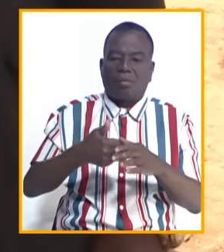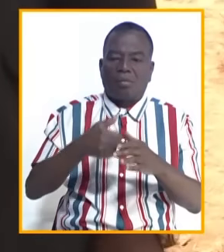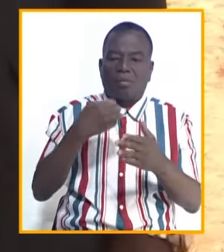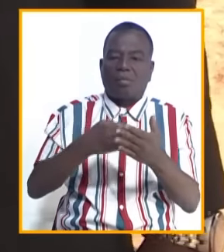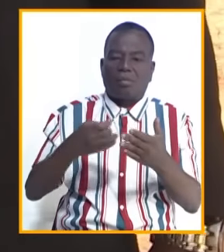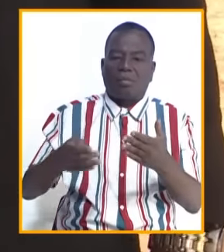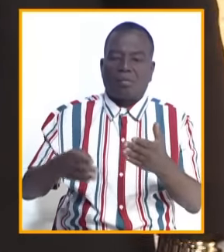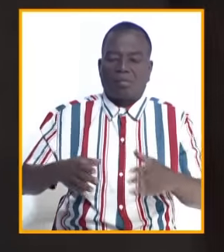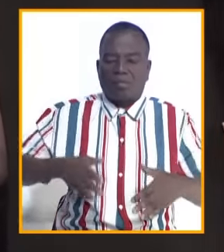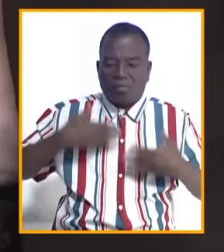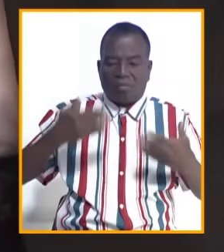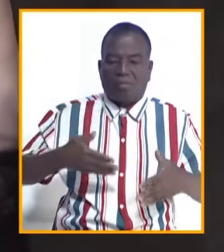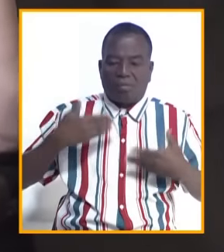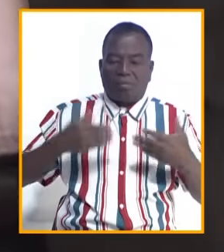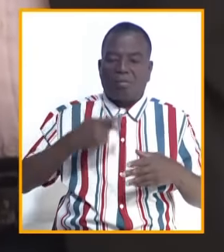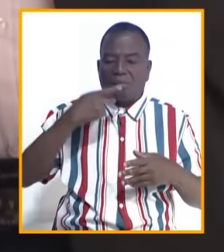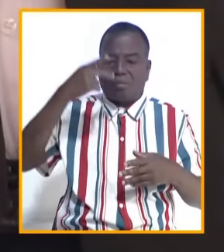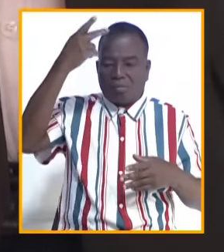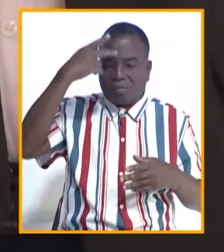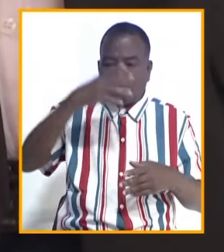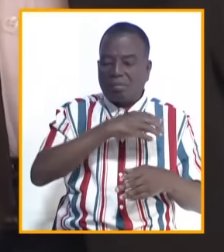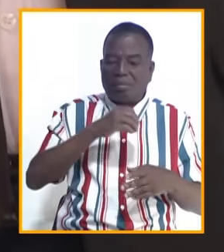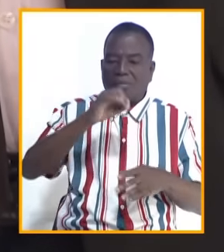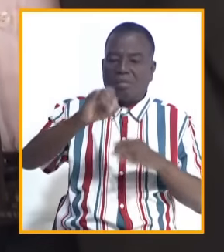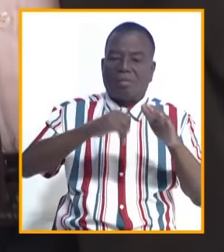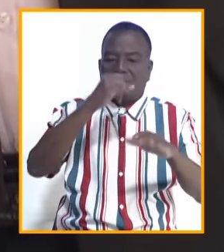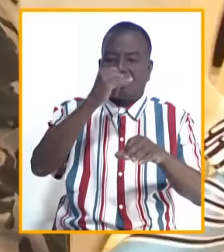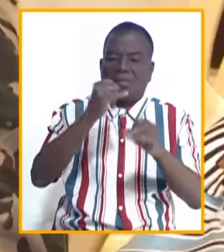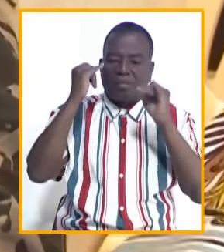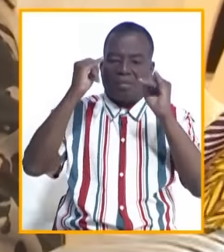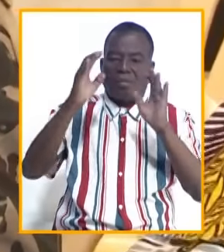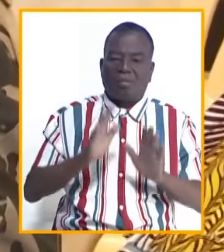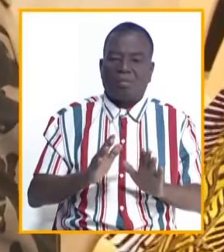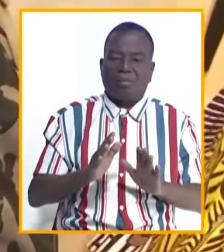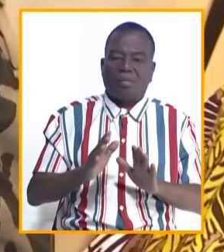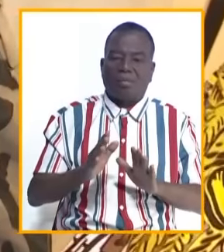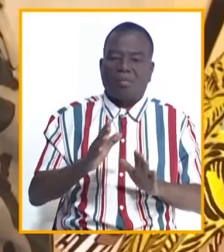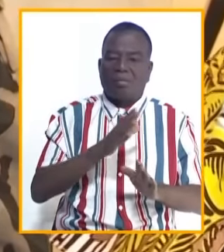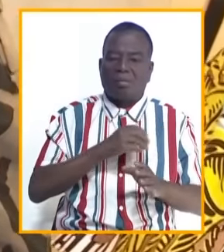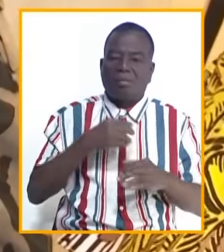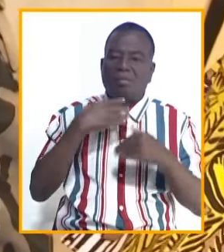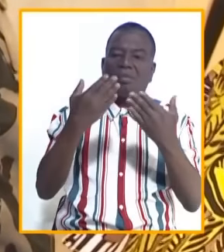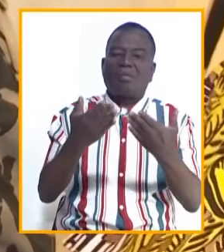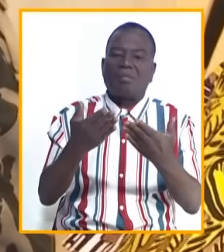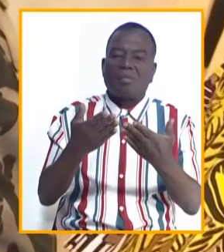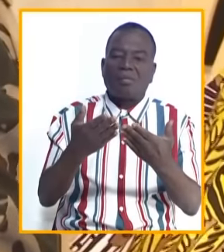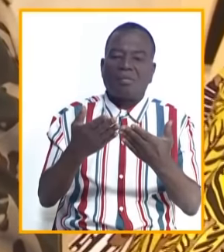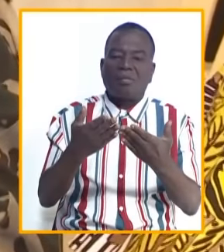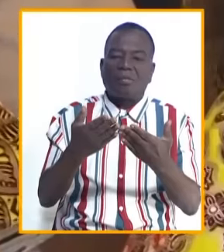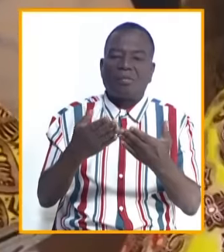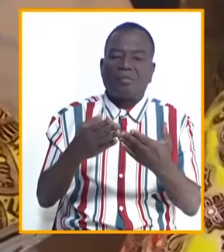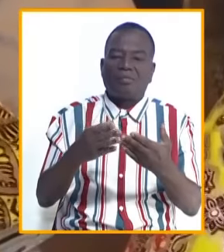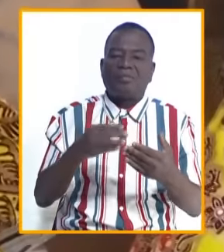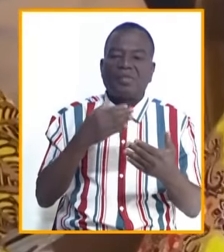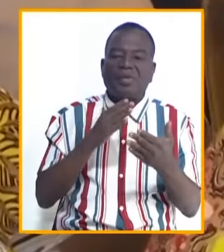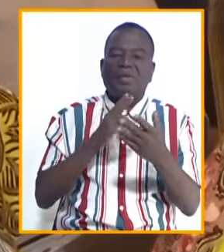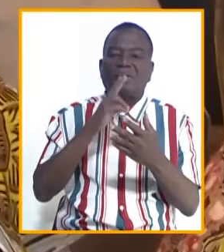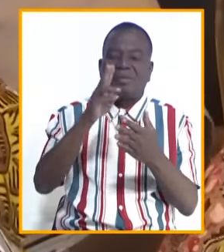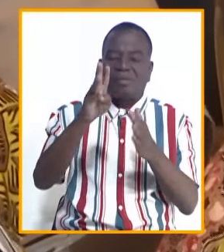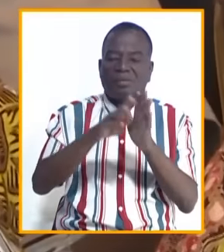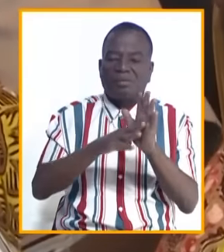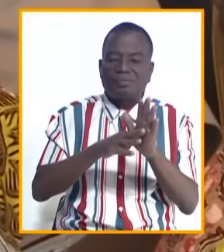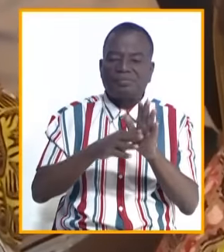élèves s'en réjouissent, les parents et les instituteurs avec. Je vous remercie sincèrement.